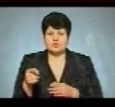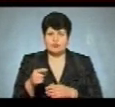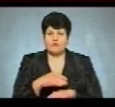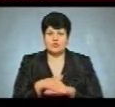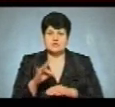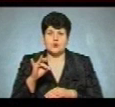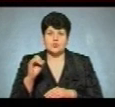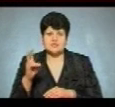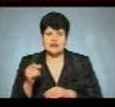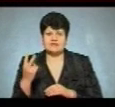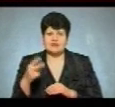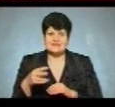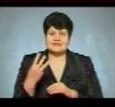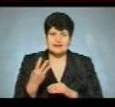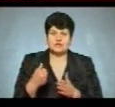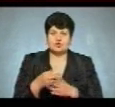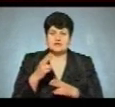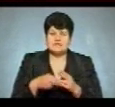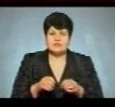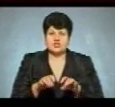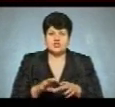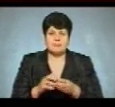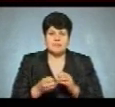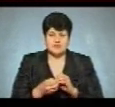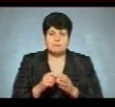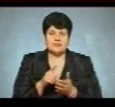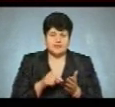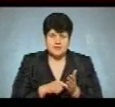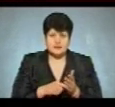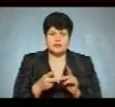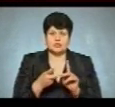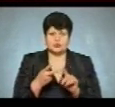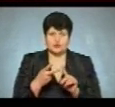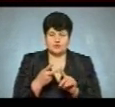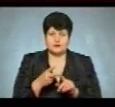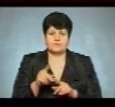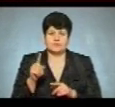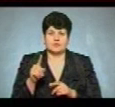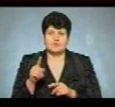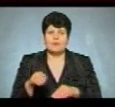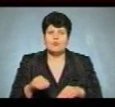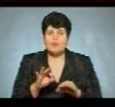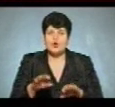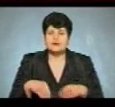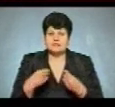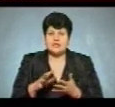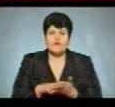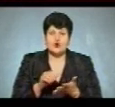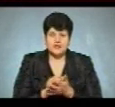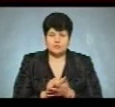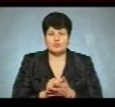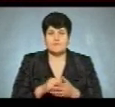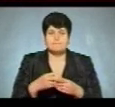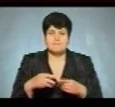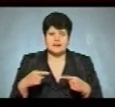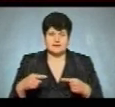Руська, 23. До остаточного вирішення питання. Другий пункт. Переглянути рішення виконавчого комітету номер 520 про надання в оренду майна комунальної власності в